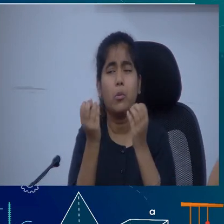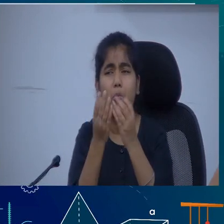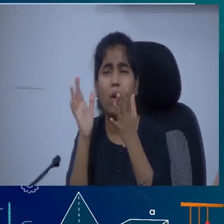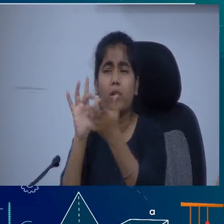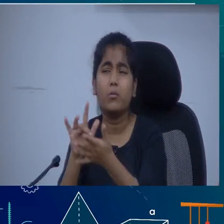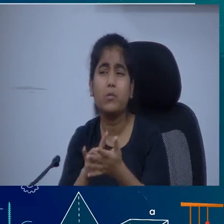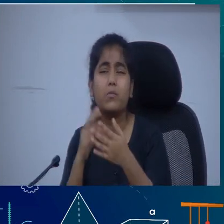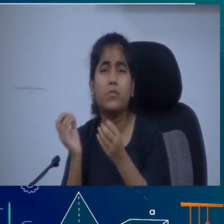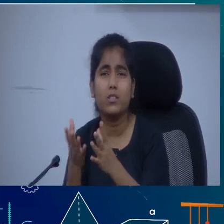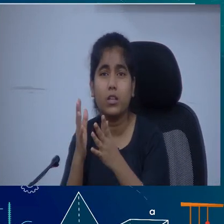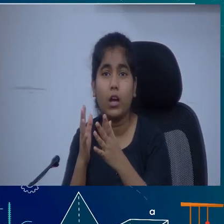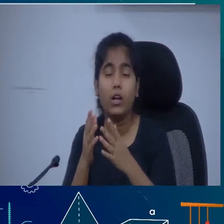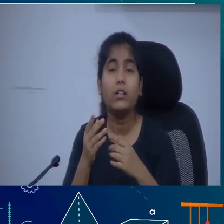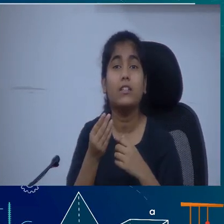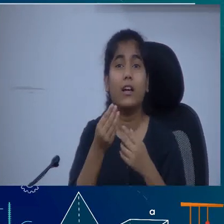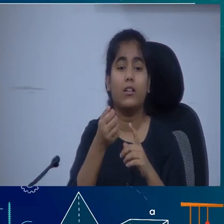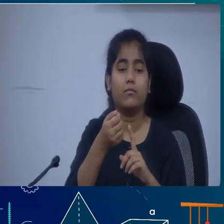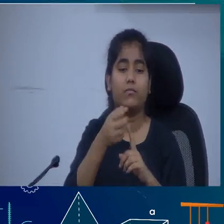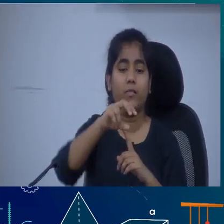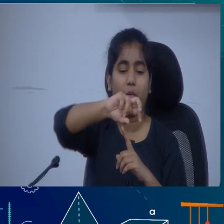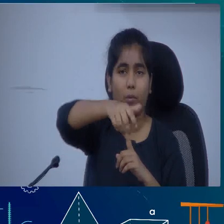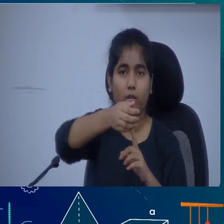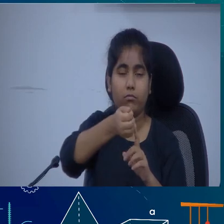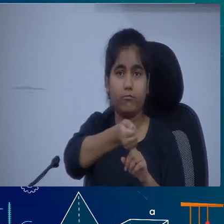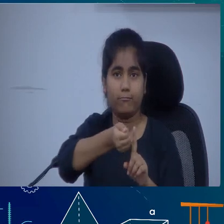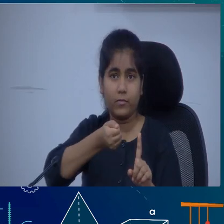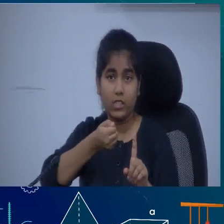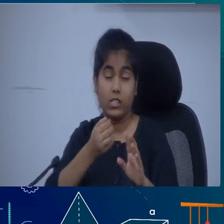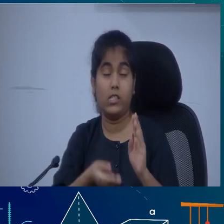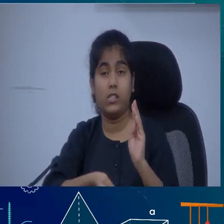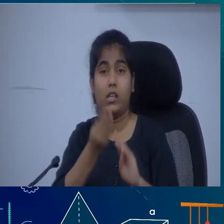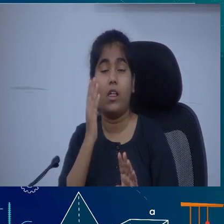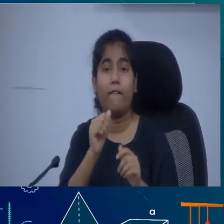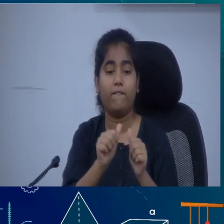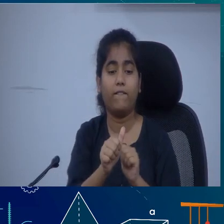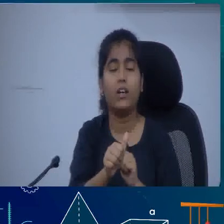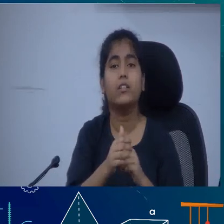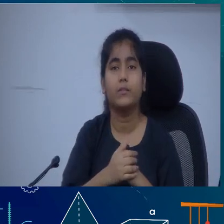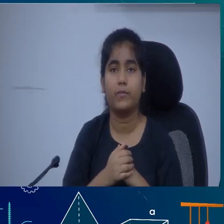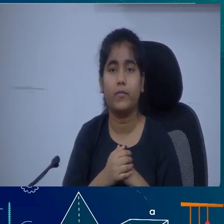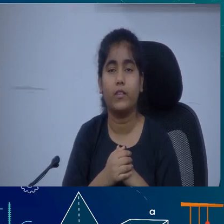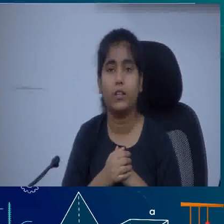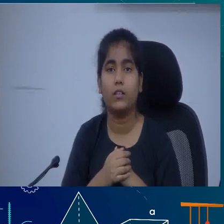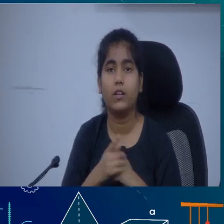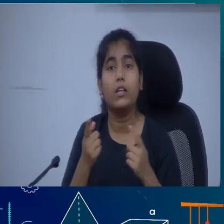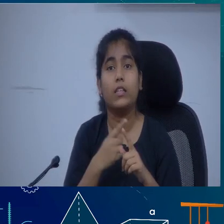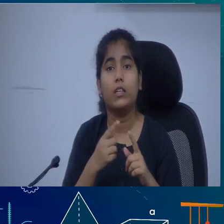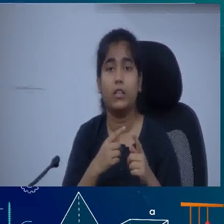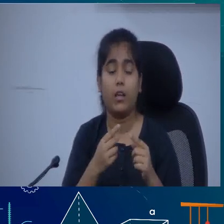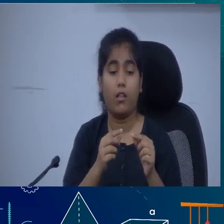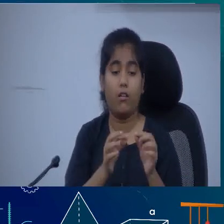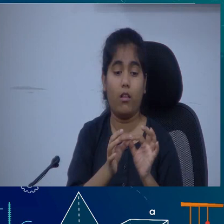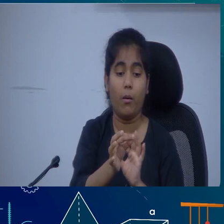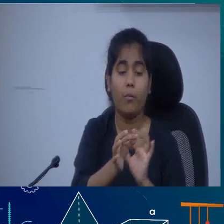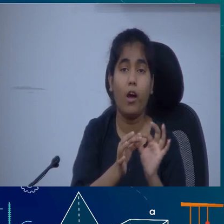बारी देखे होंगे हॉस्पिटल्स में और बाकी पब्लिक यूजेस में, क्योंकि अब जगह पे बनने लग गए हैं जिनका एक लंबा सा हैंडल होता है, कि मान लीजिए आपके पास